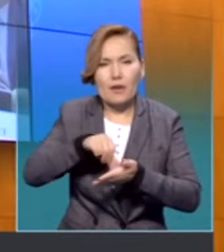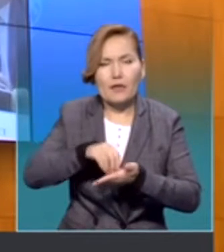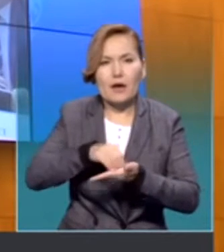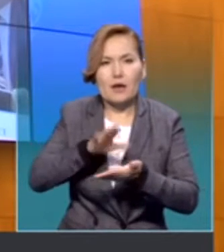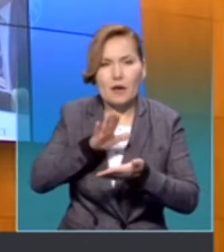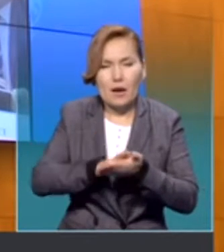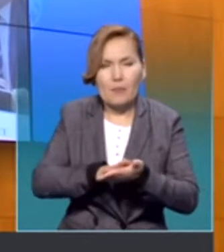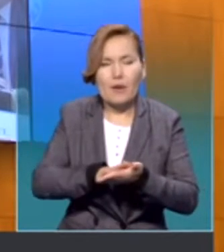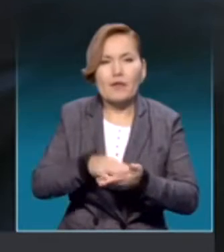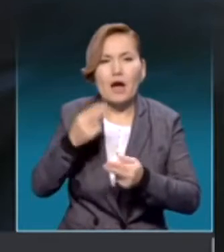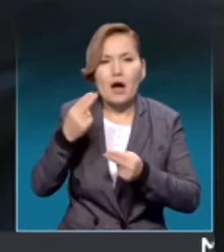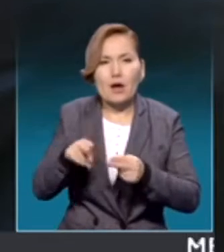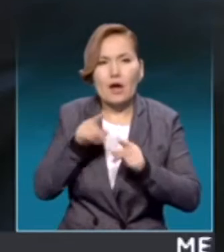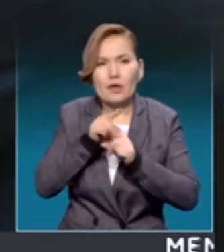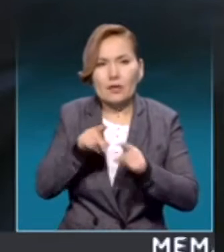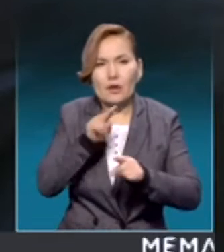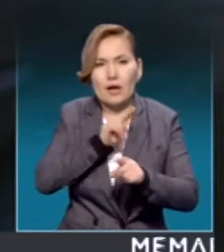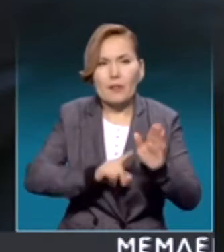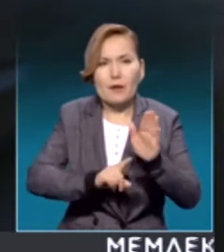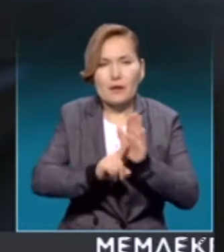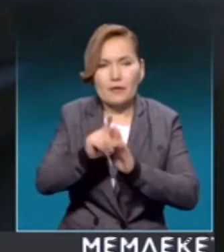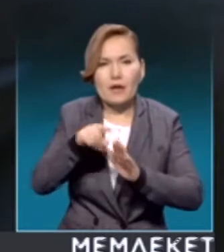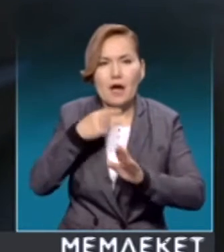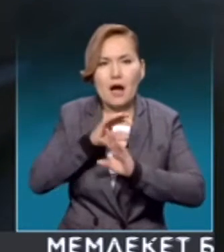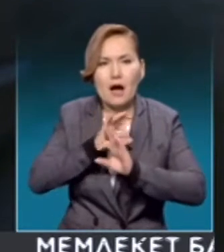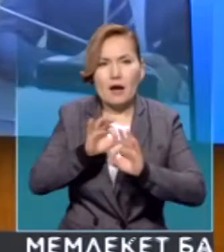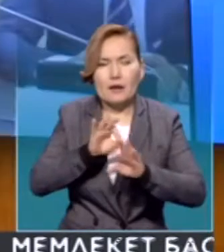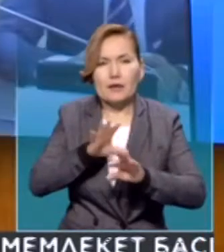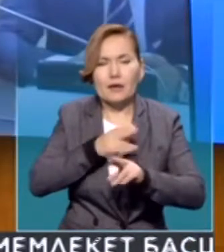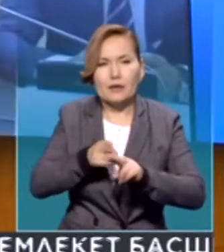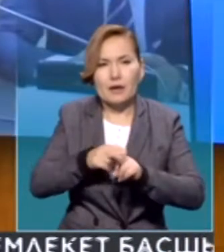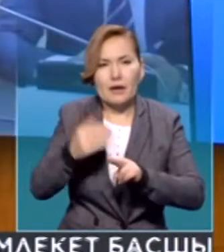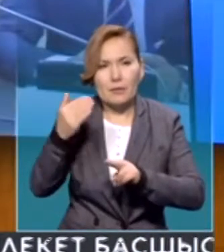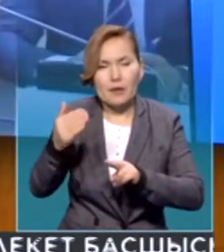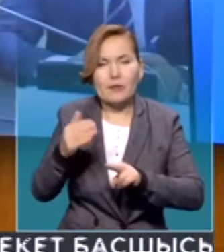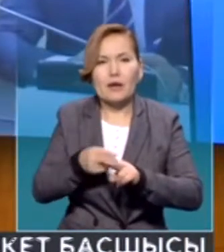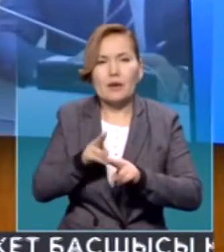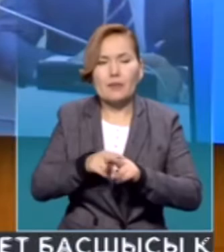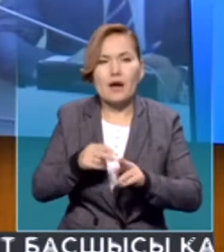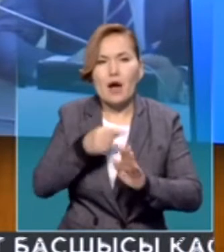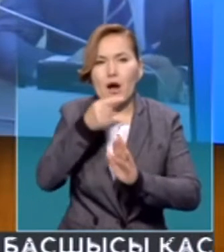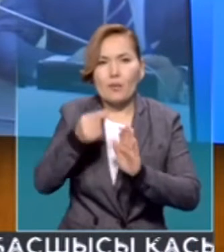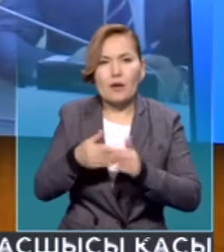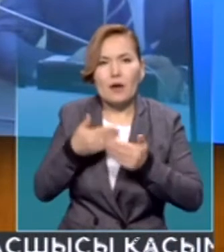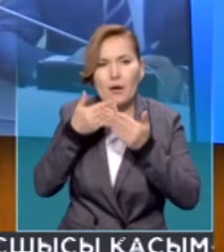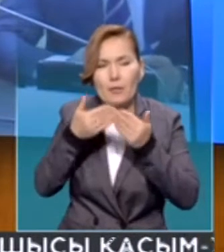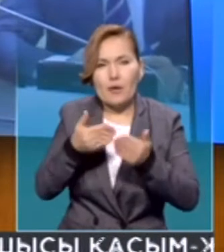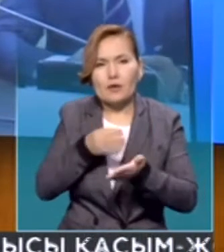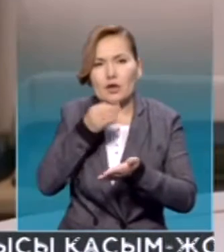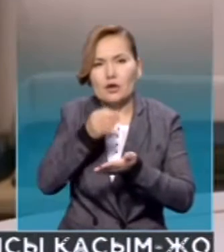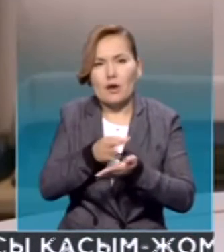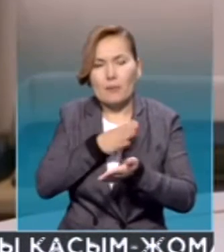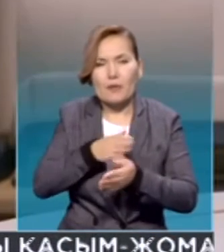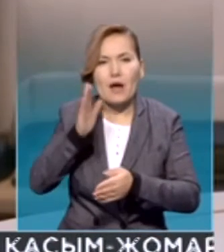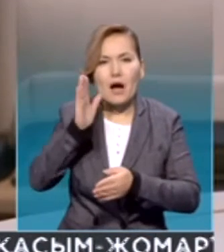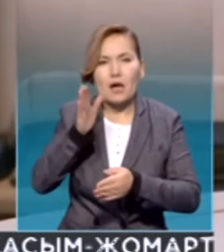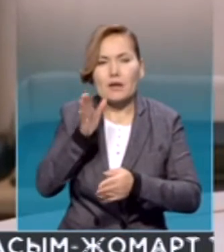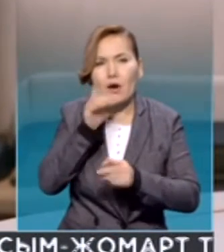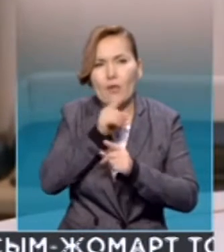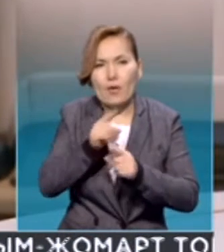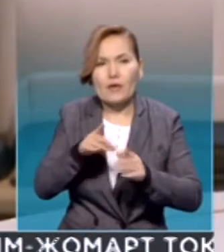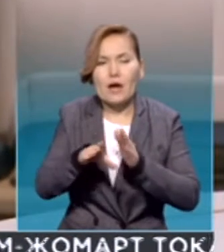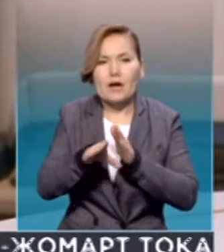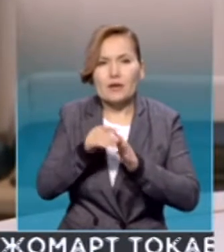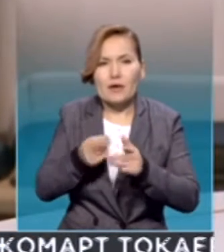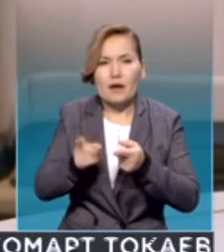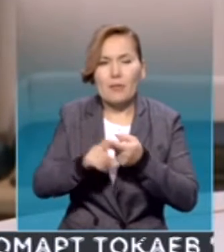тіркеу аяқтап, сайлау алды үгіт-насихат жұмыстарының басталғанын айтты. Меймандар тарапынан қойылған өзекті сауалдарға жауап беріп, алдағы уақытта да